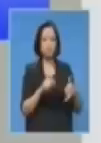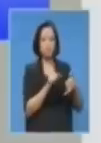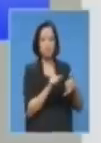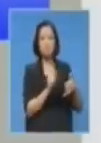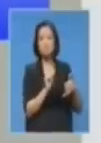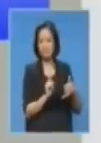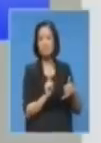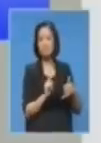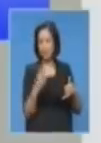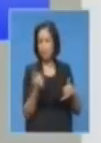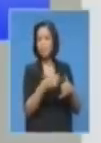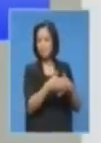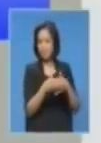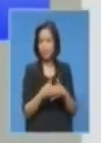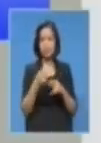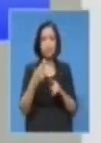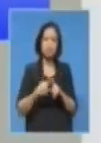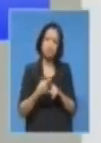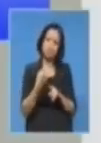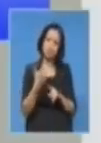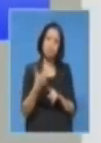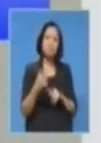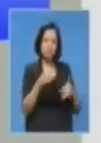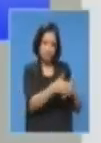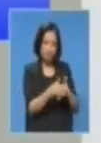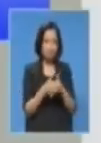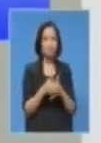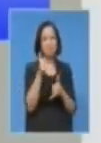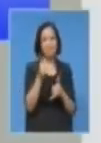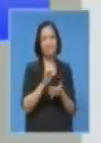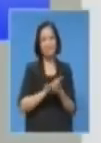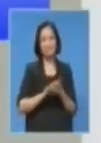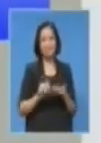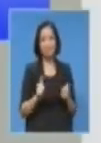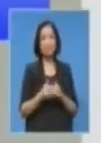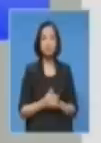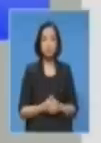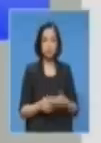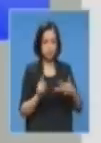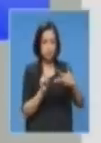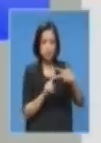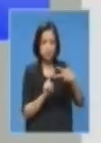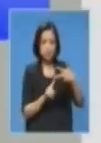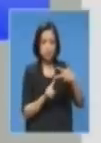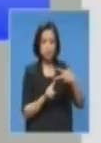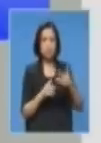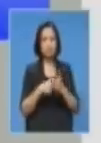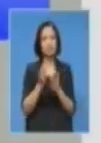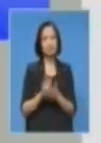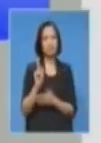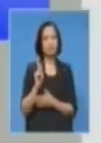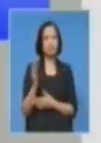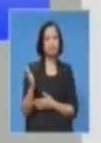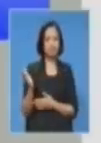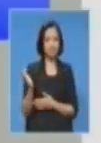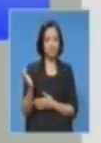ถในเร็วๆวันนี้ภายในเดือน2เดือนนี้ก็คงน่าจะเรียบร้อยนะครับเส้นที่3นั้นก็คือเส้นสีเขียวนะครับก็เป็นส่